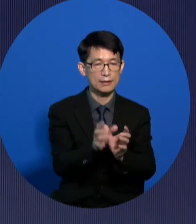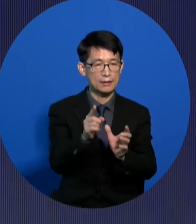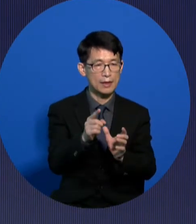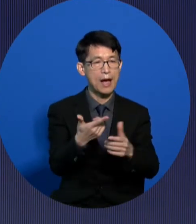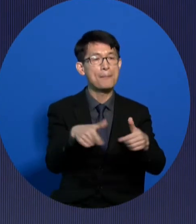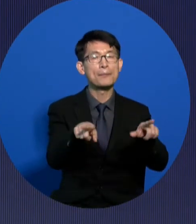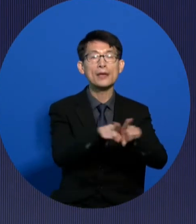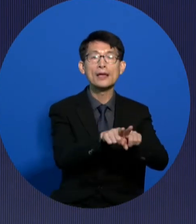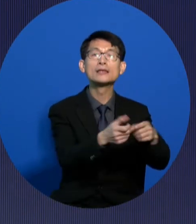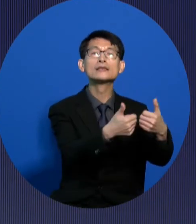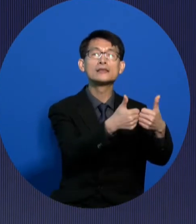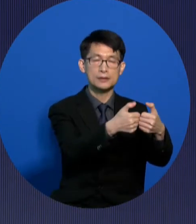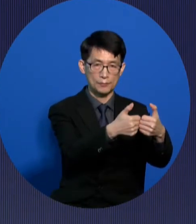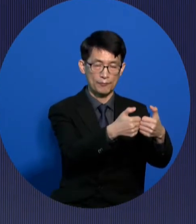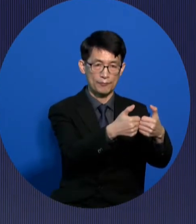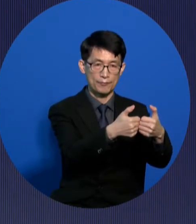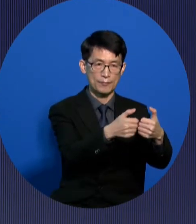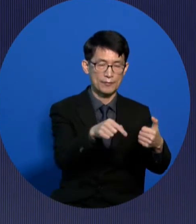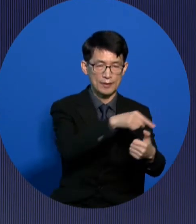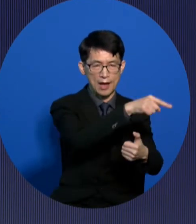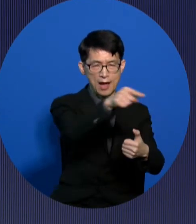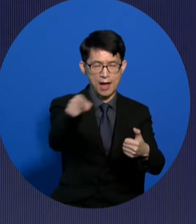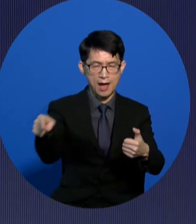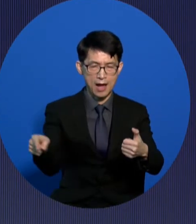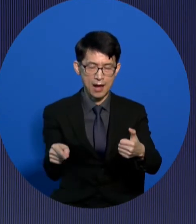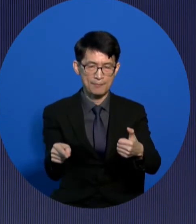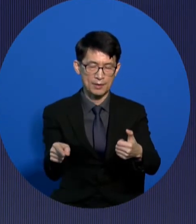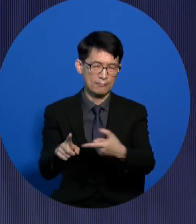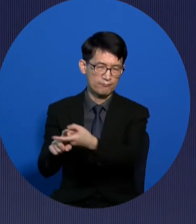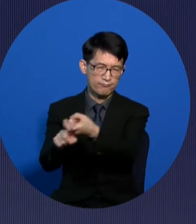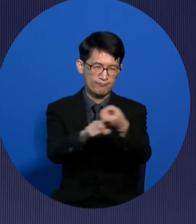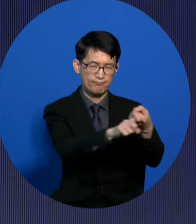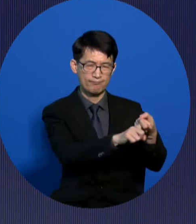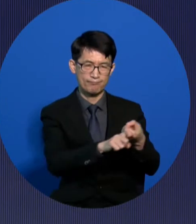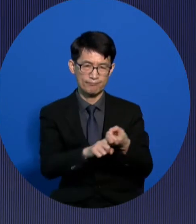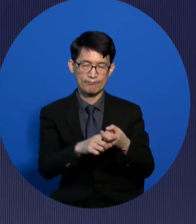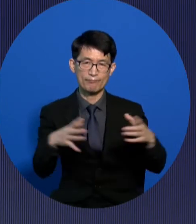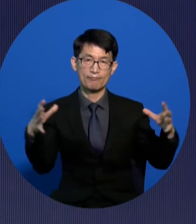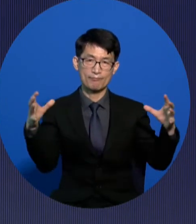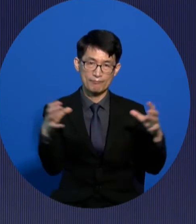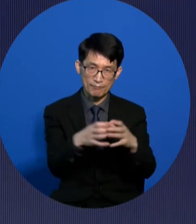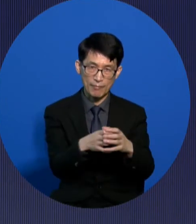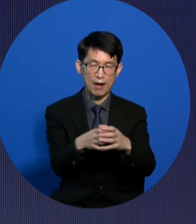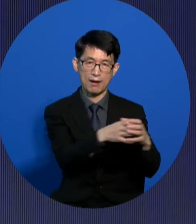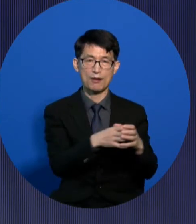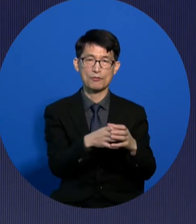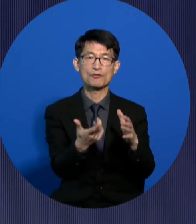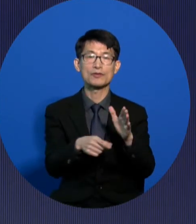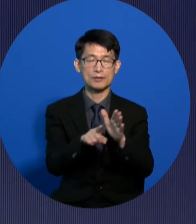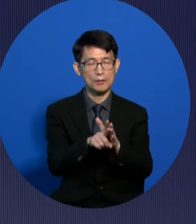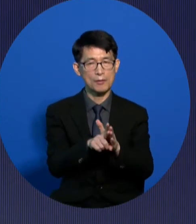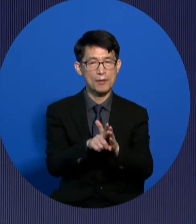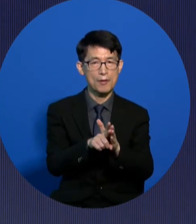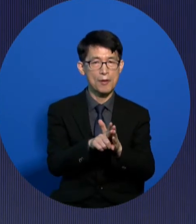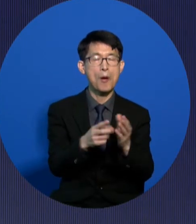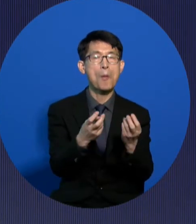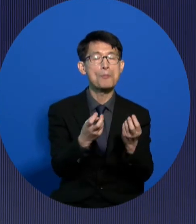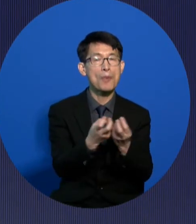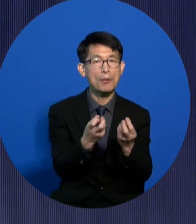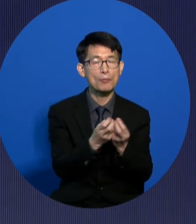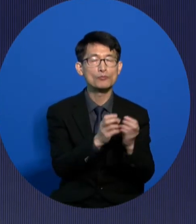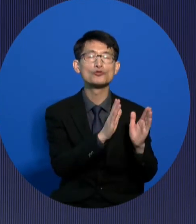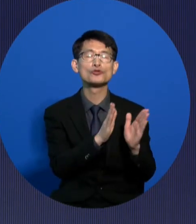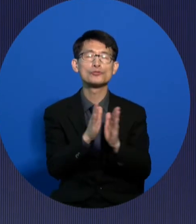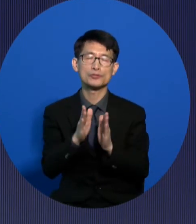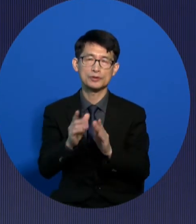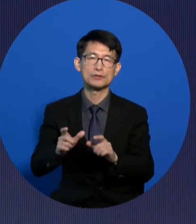공유해서 하나로 만들어가는 세션을 만들어야 되는데 이거는 저는 이 세션 준비하면서 너무 화가 났어요.